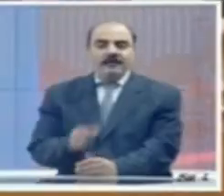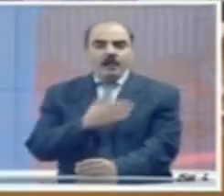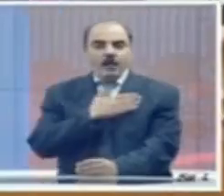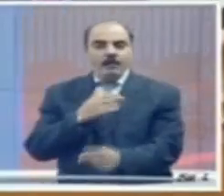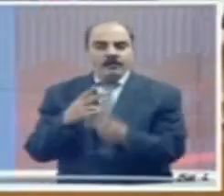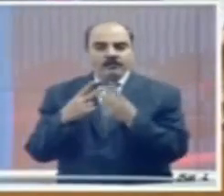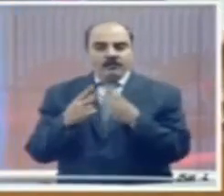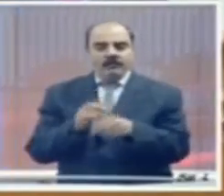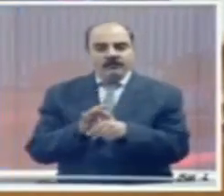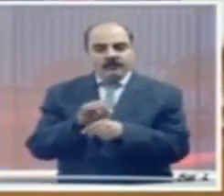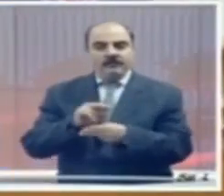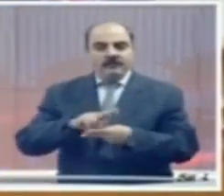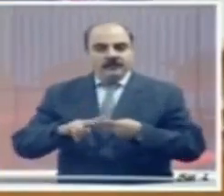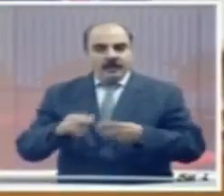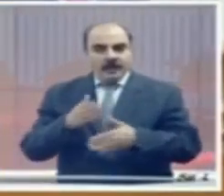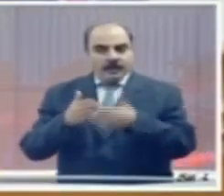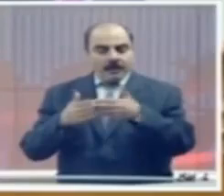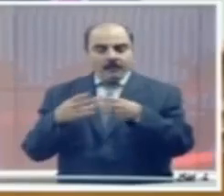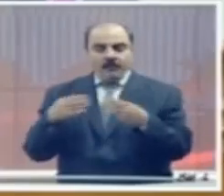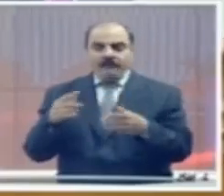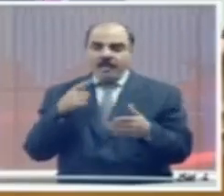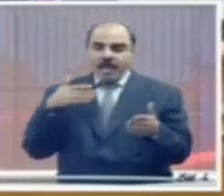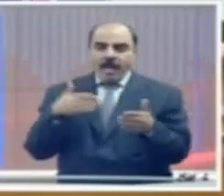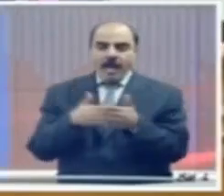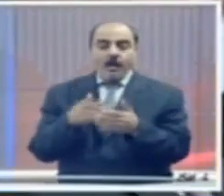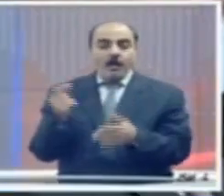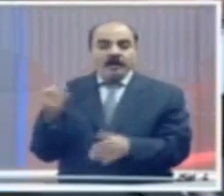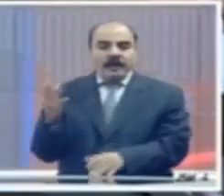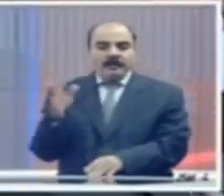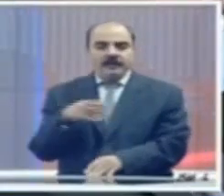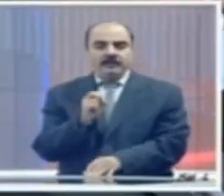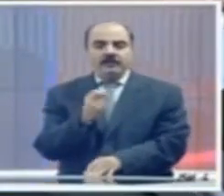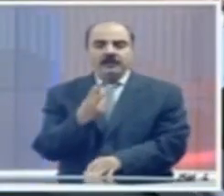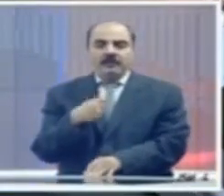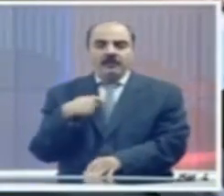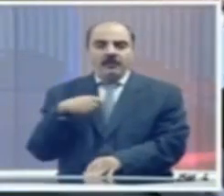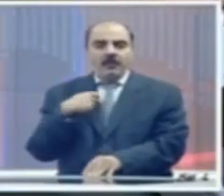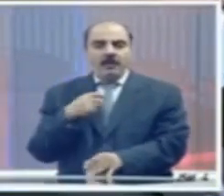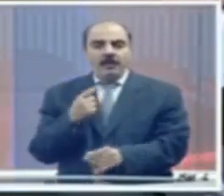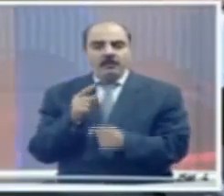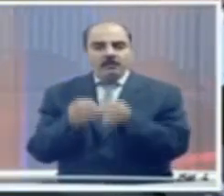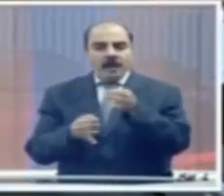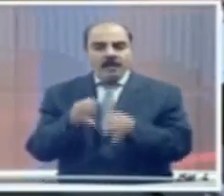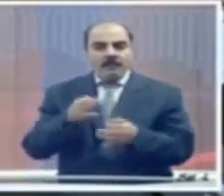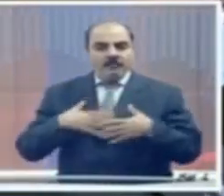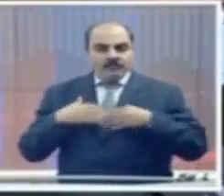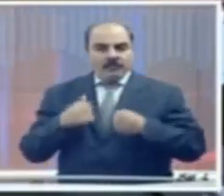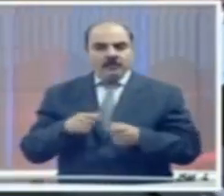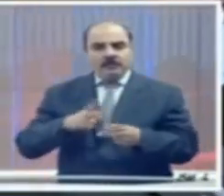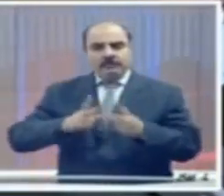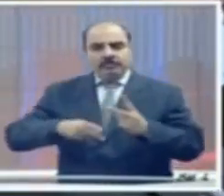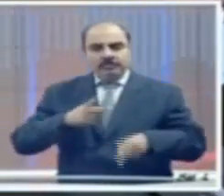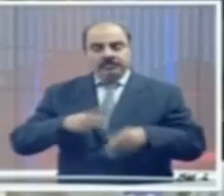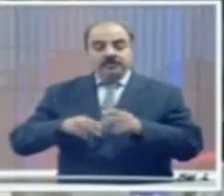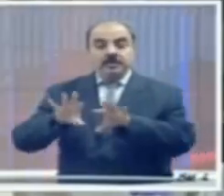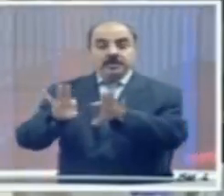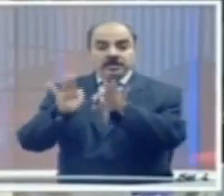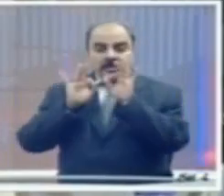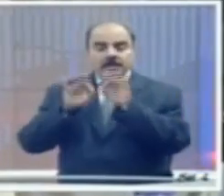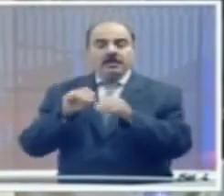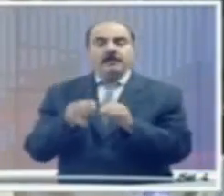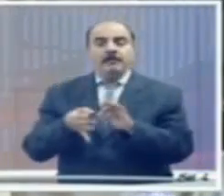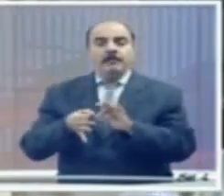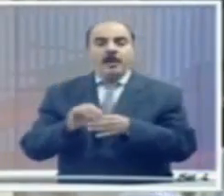الحكومة تمد فترة التصالح في مخالفات البناء لنهاية العام وتفوض وزيري المالية والصحة للتعاقد